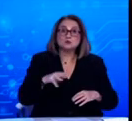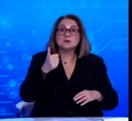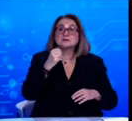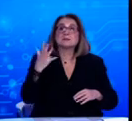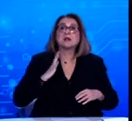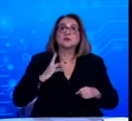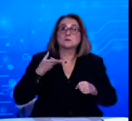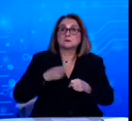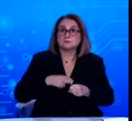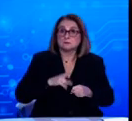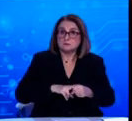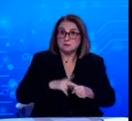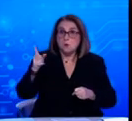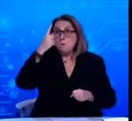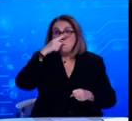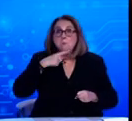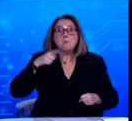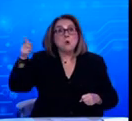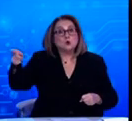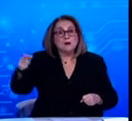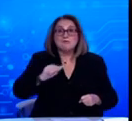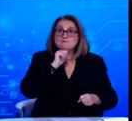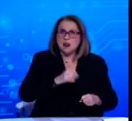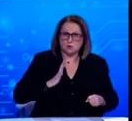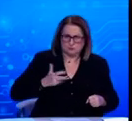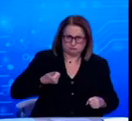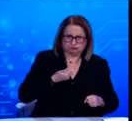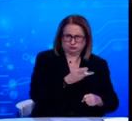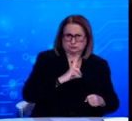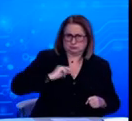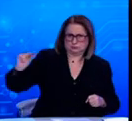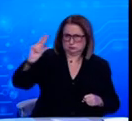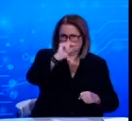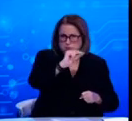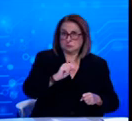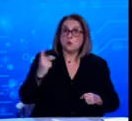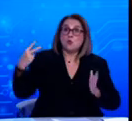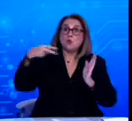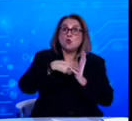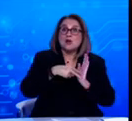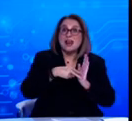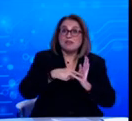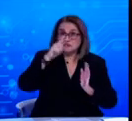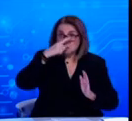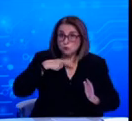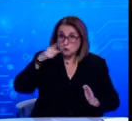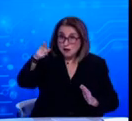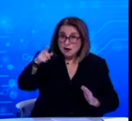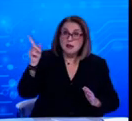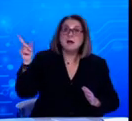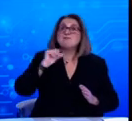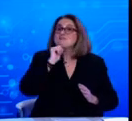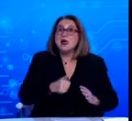πληθυσμό, όπως η Πορτογαλία και το Βέλγιο, έχουν 2.000 θανάτους η πρώτη και 10.000 το